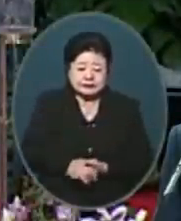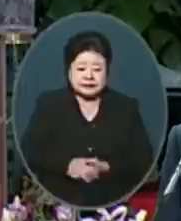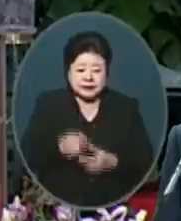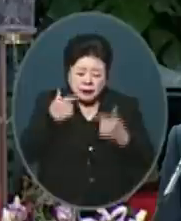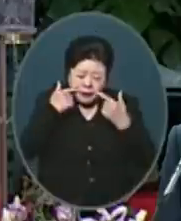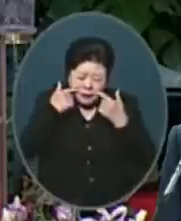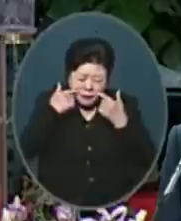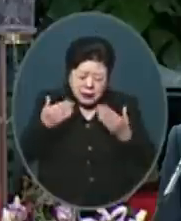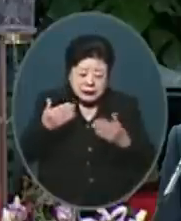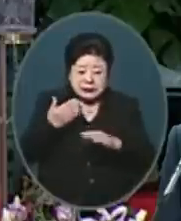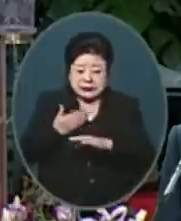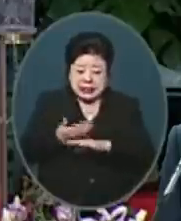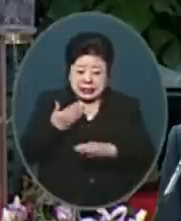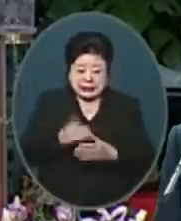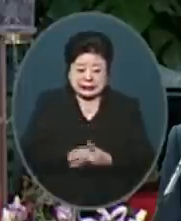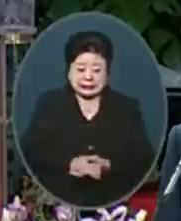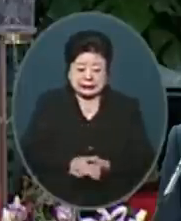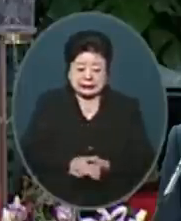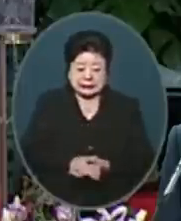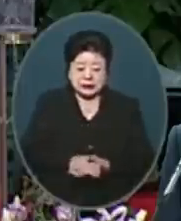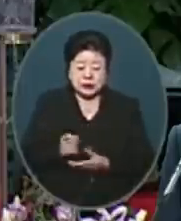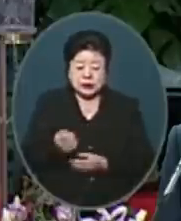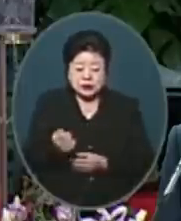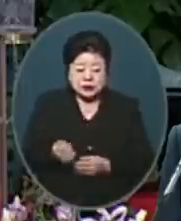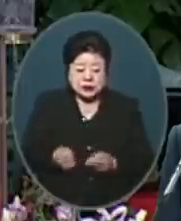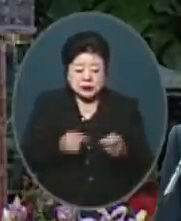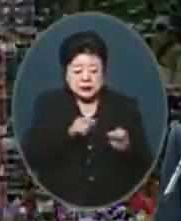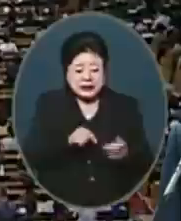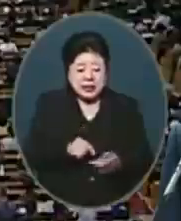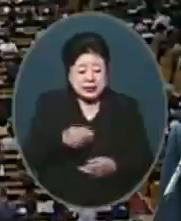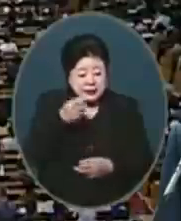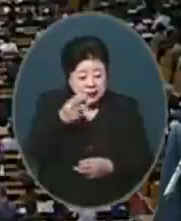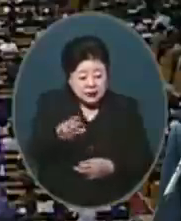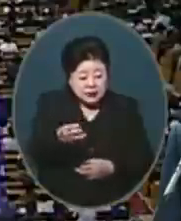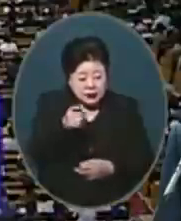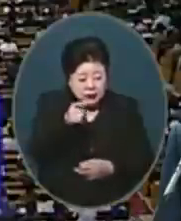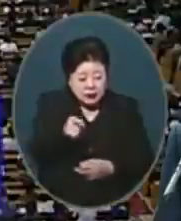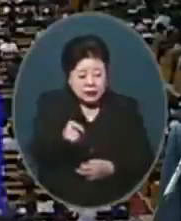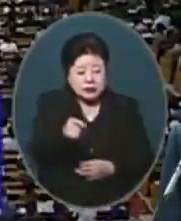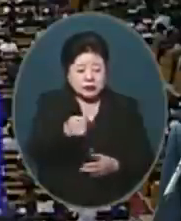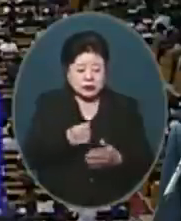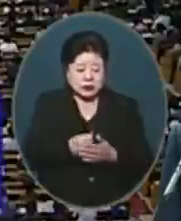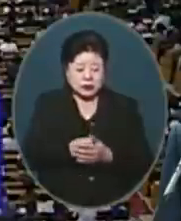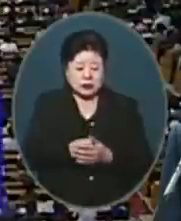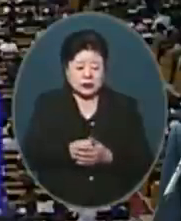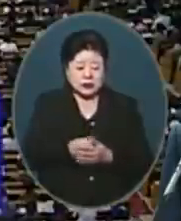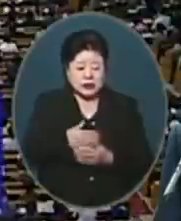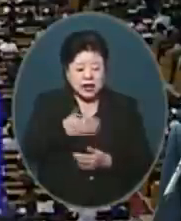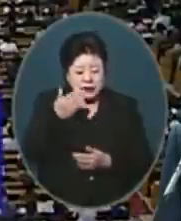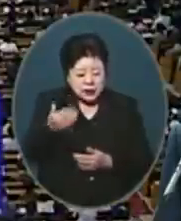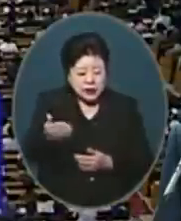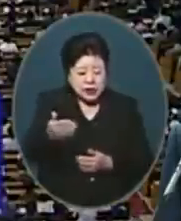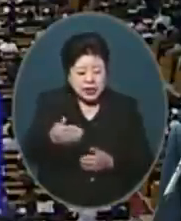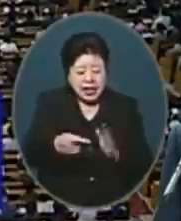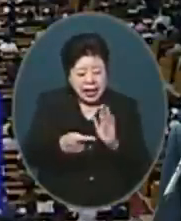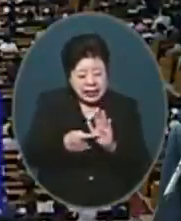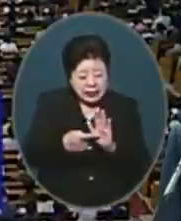확실한 구별이 되어 있습니다. 고린도전서 12장 3절에는 그러므로 내가